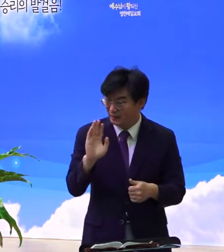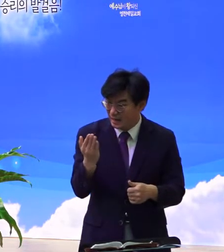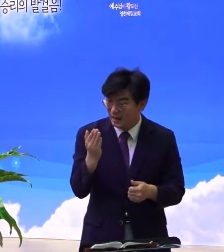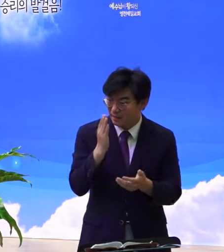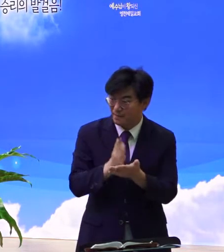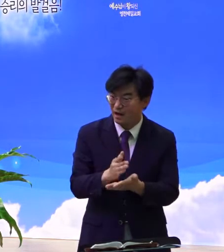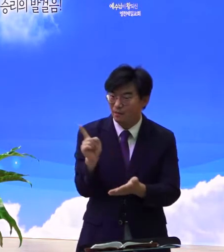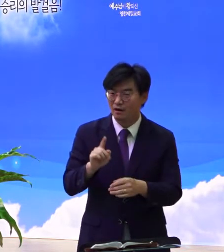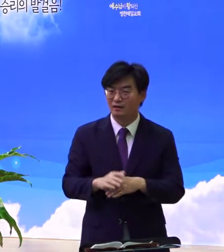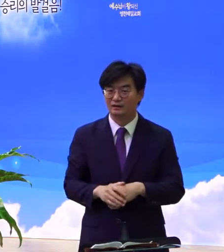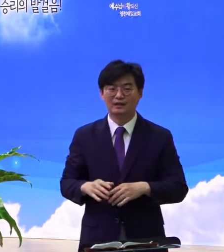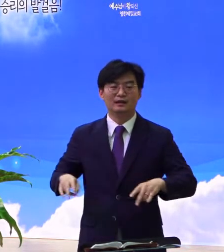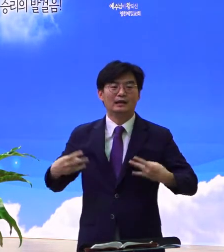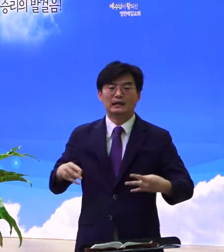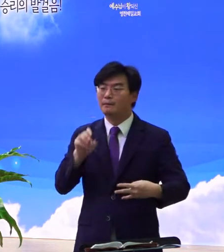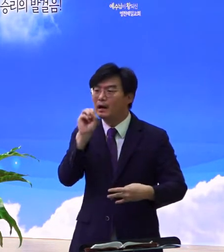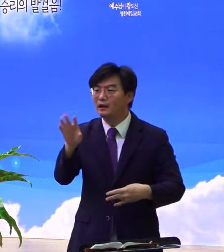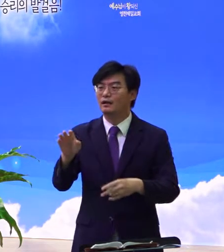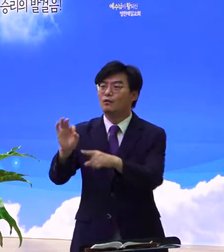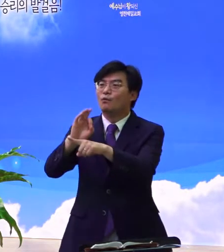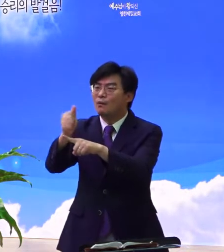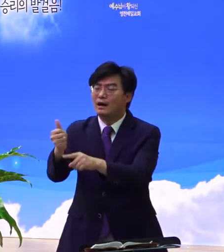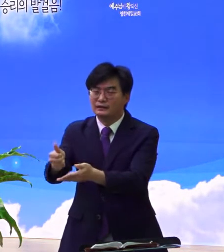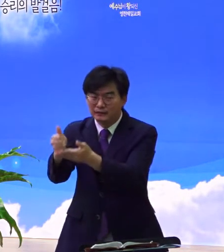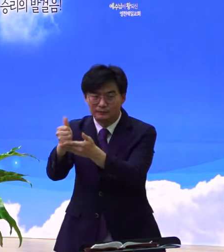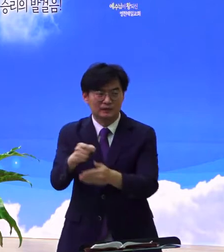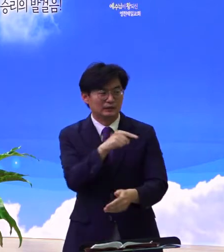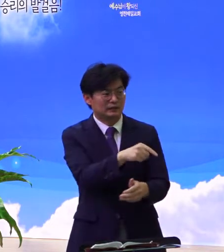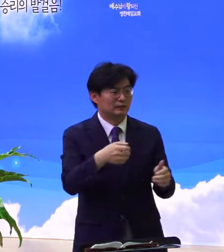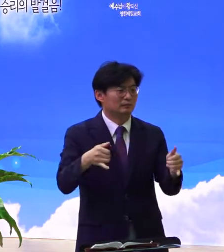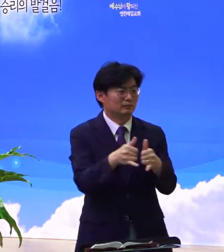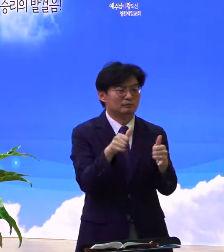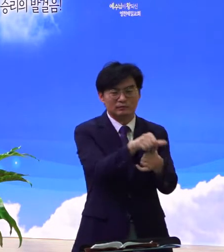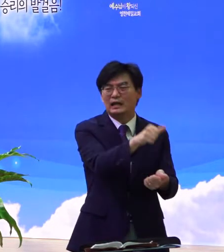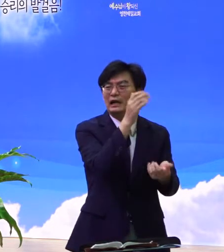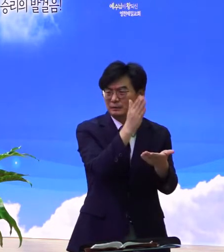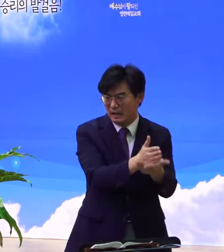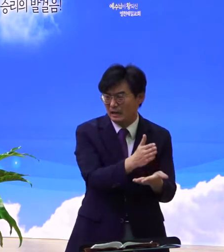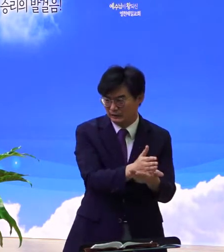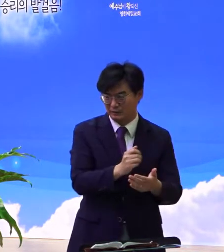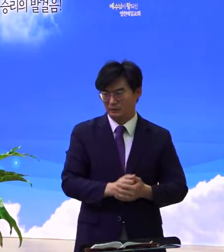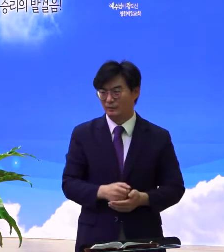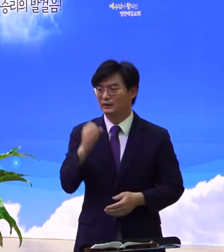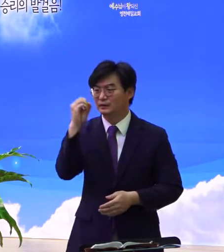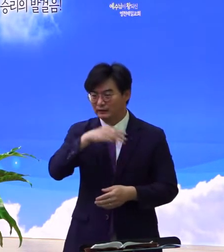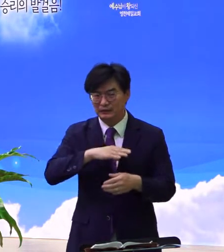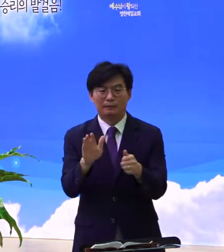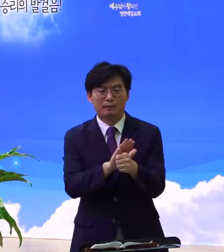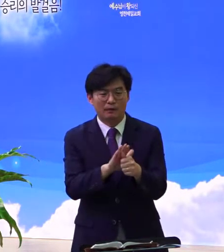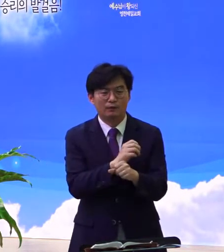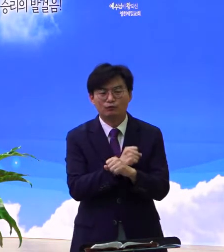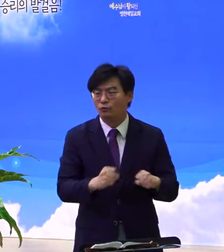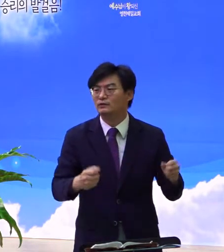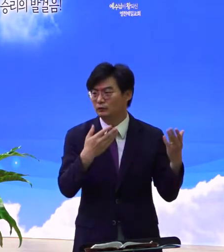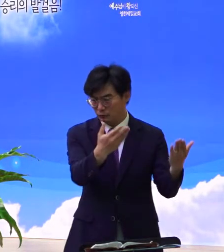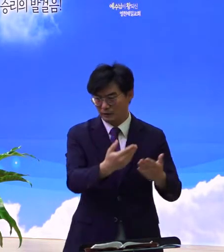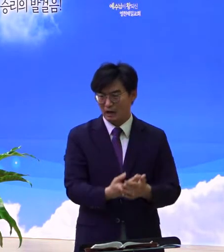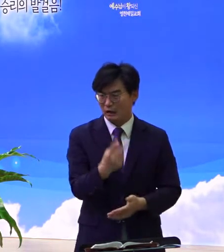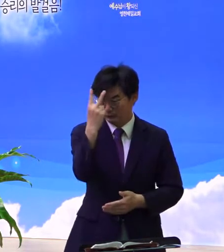이야기합니다. 그들을 치지 마십시오. 오히려 그 아람 군사들에게 떡과 물을 주어서 배불리 먹고 마시게